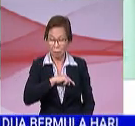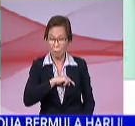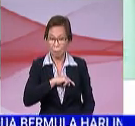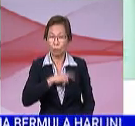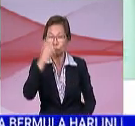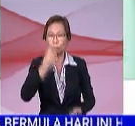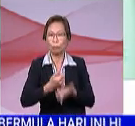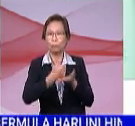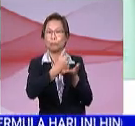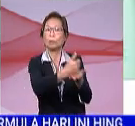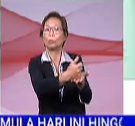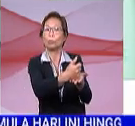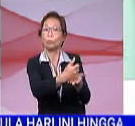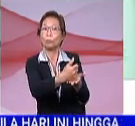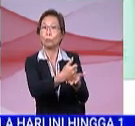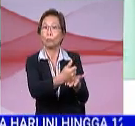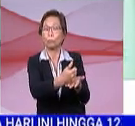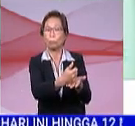untuk membantu